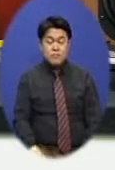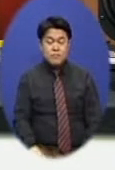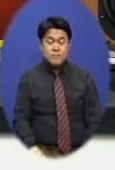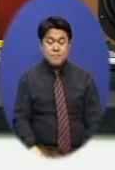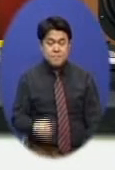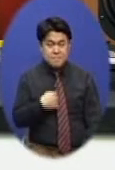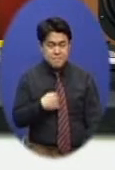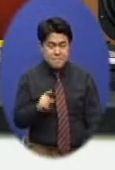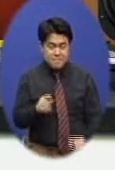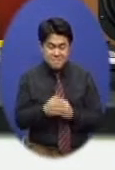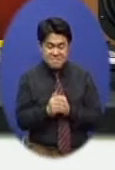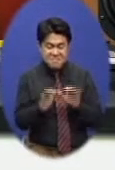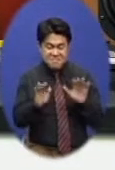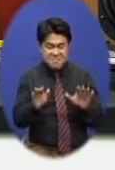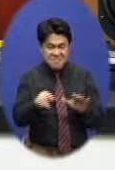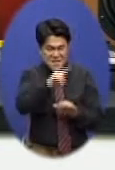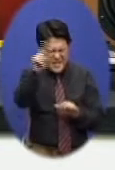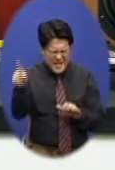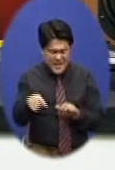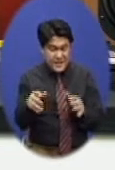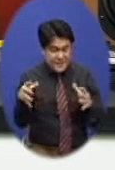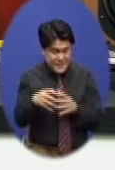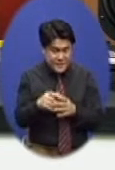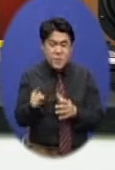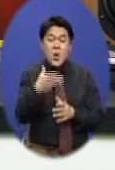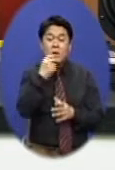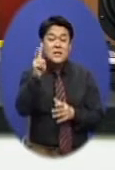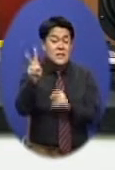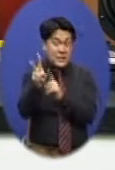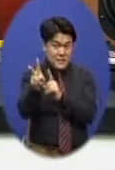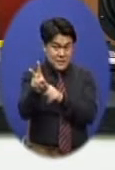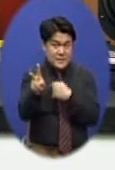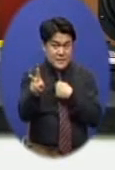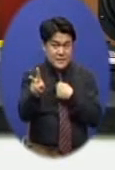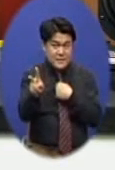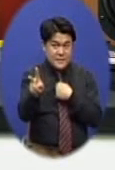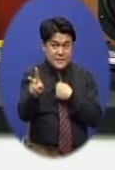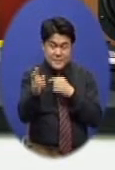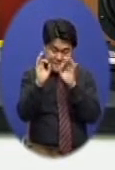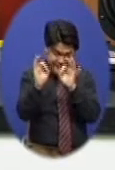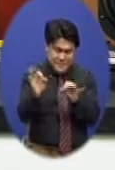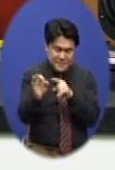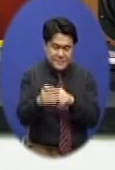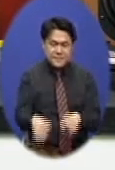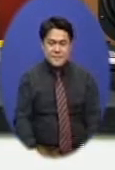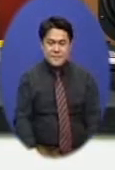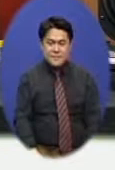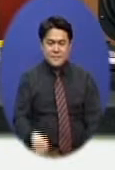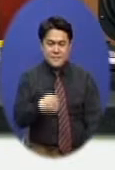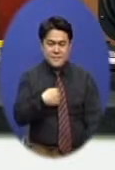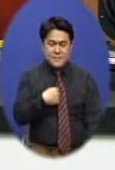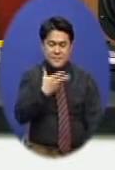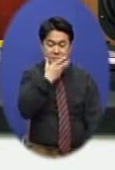그래서 네. 내가 그 쪼갔다 해서 네. 이 복지 TV를 내가 드렸거든요, 지금. 네. 그래서